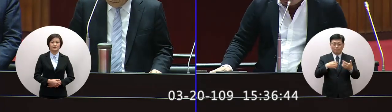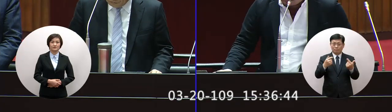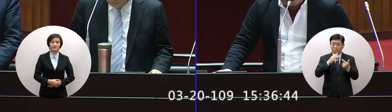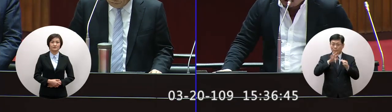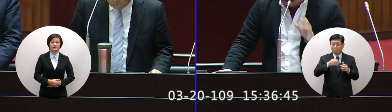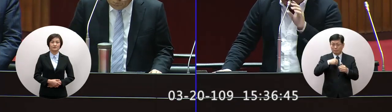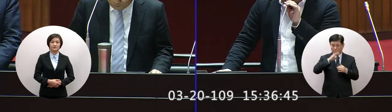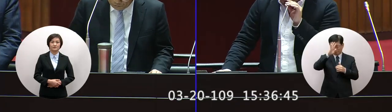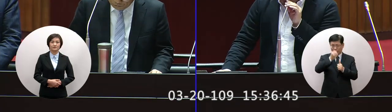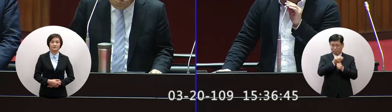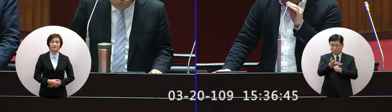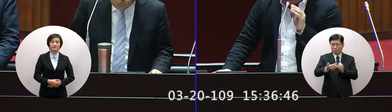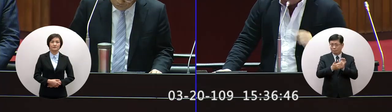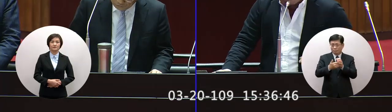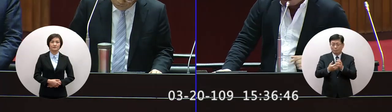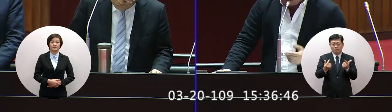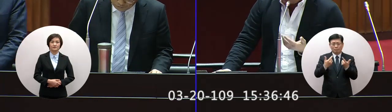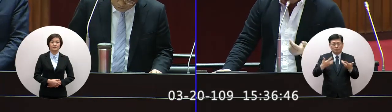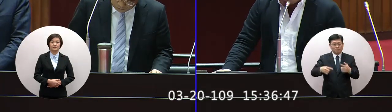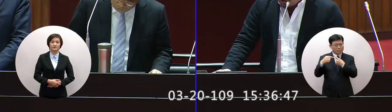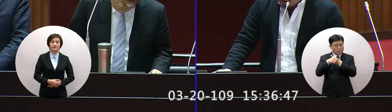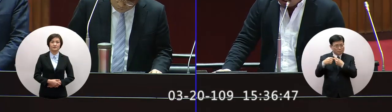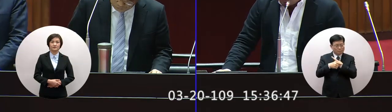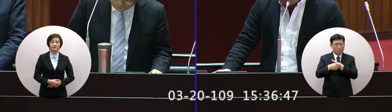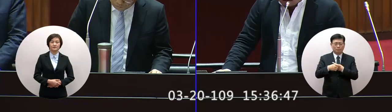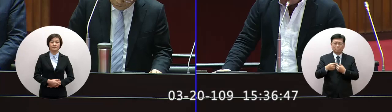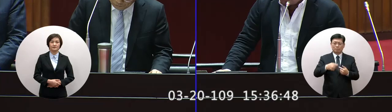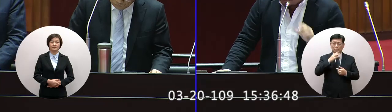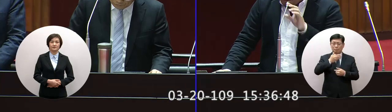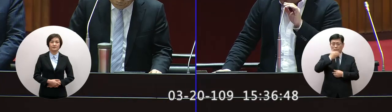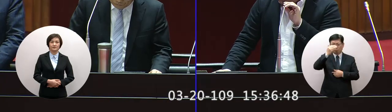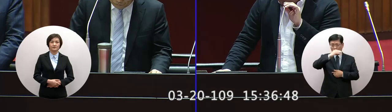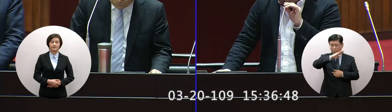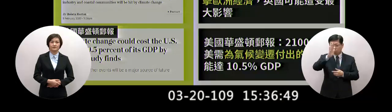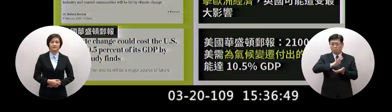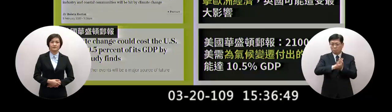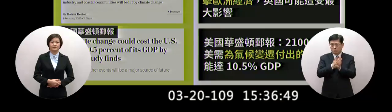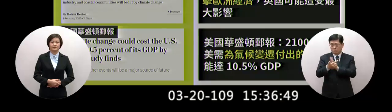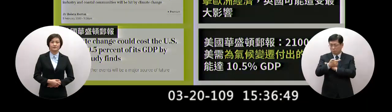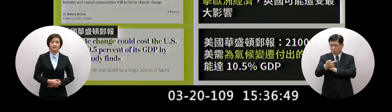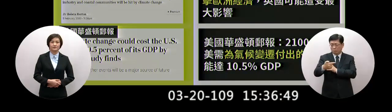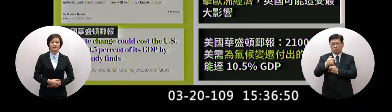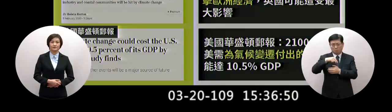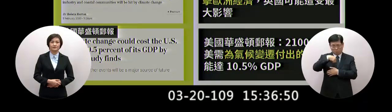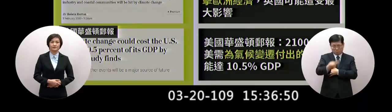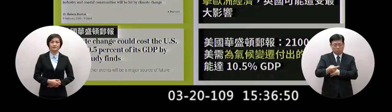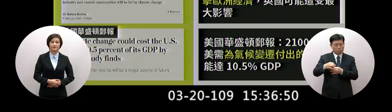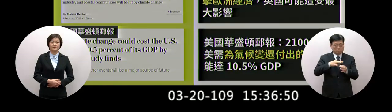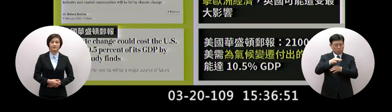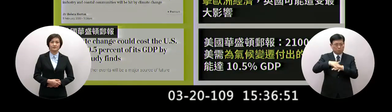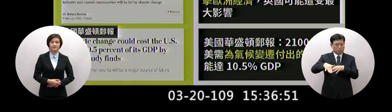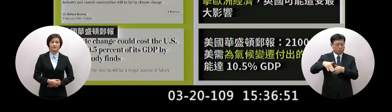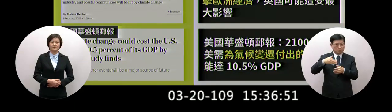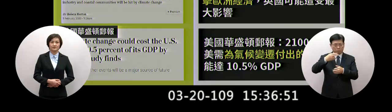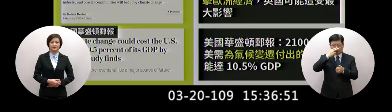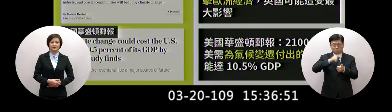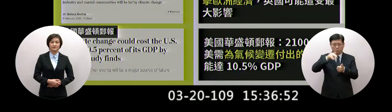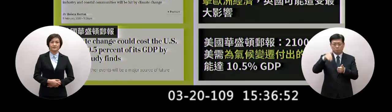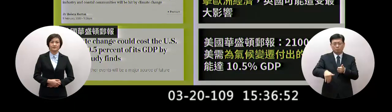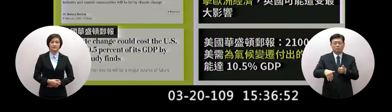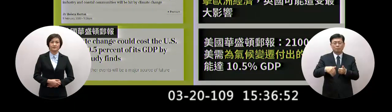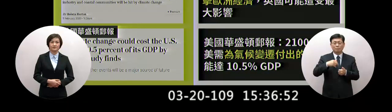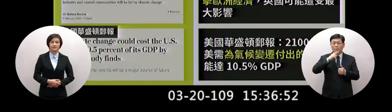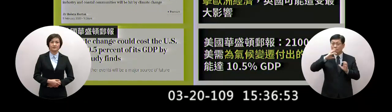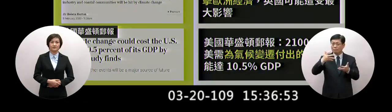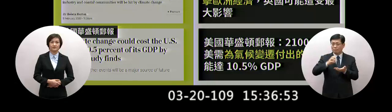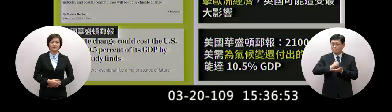这个疫情的当下，大家看到包括很多研究，包括认为说极端天气可能带来下一次的经济的大衰退。那英国